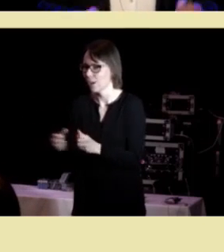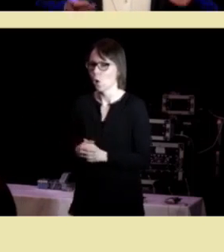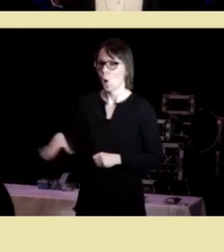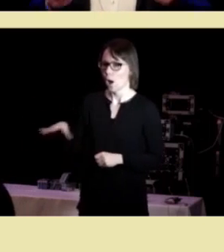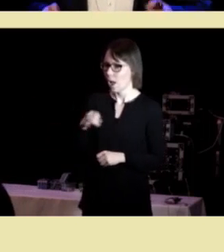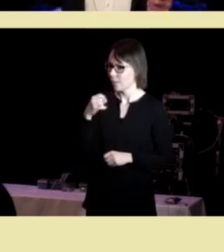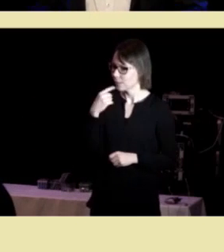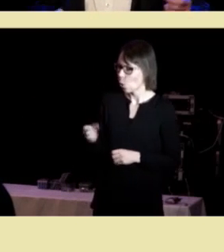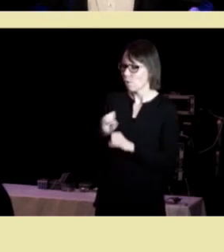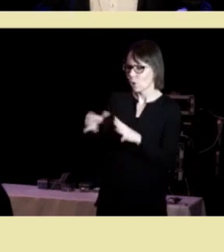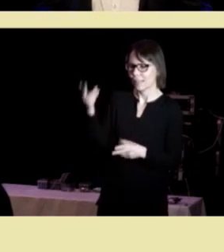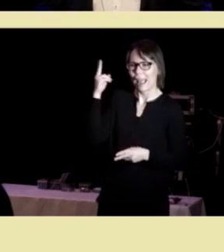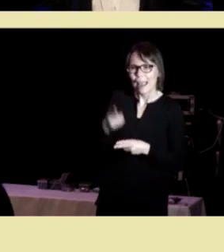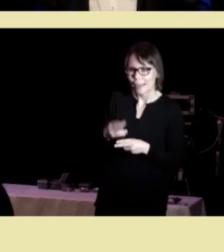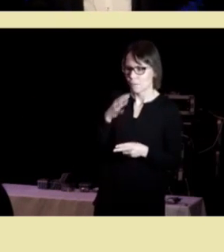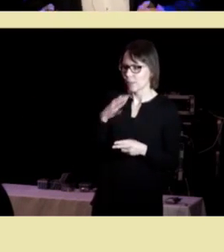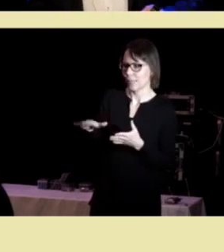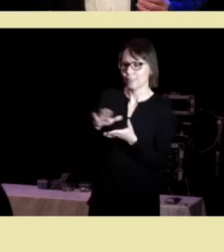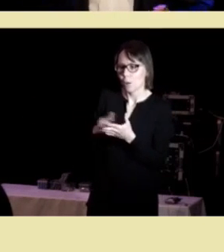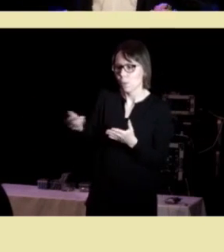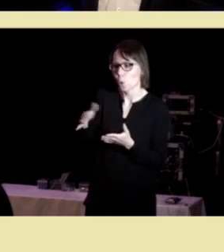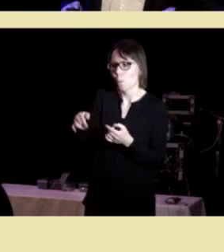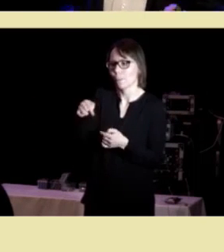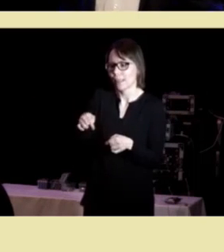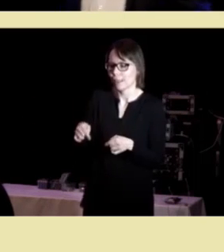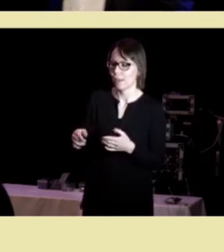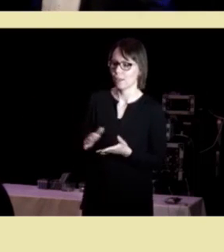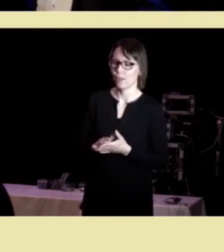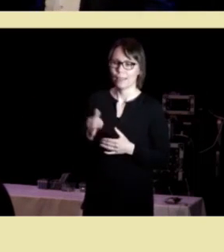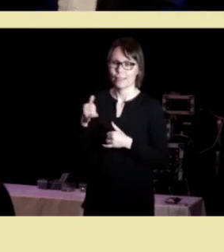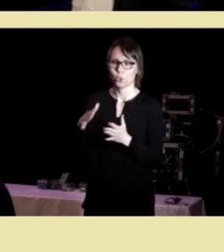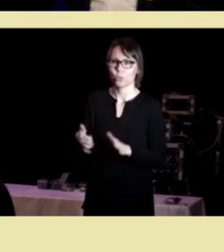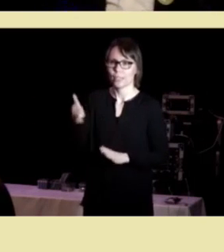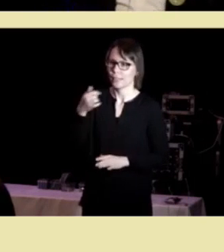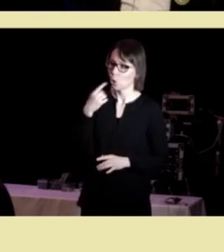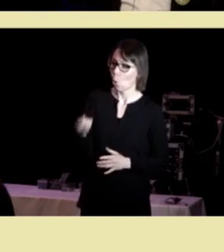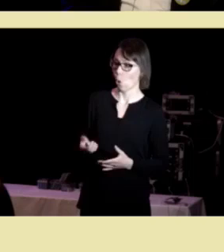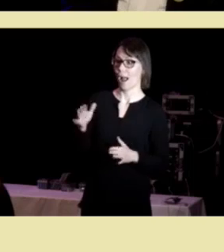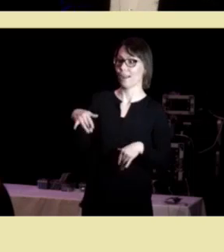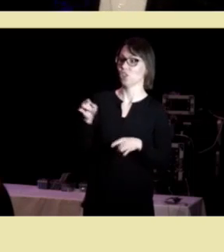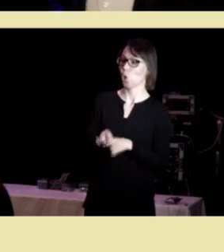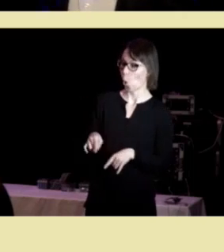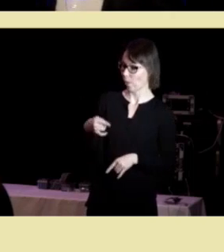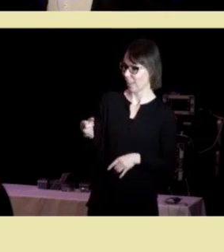så flott at vi endelig snakket sammen om dette her. Og jeg har hørt altså seksjonsoverlegen si, er det